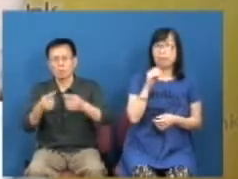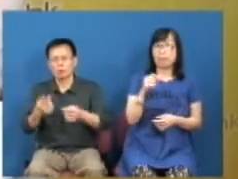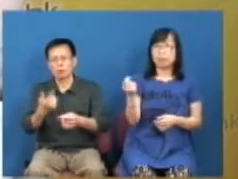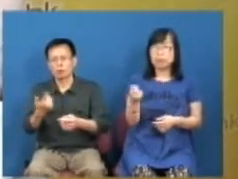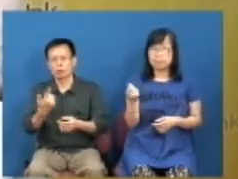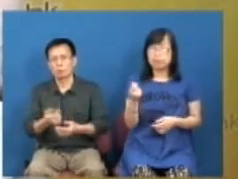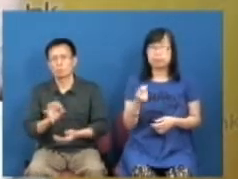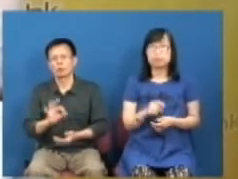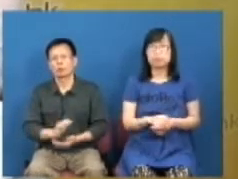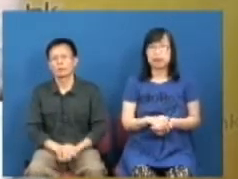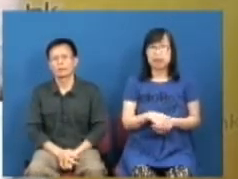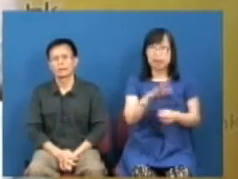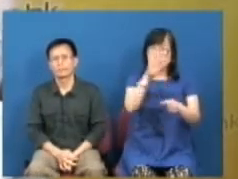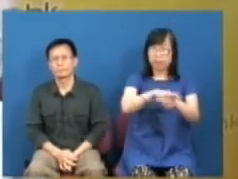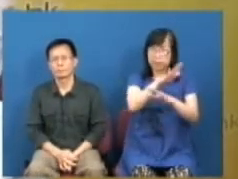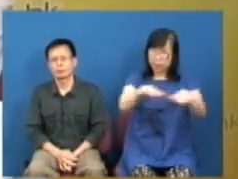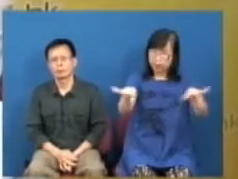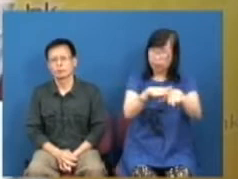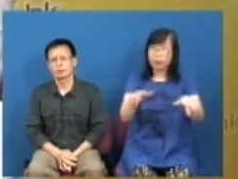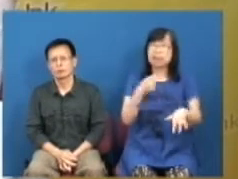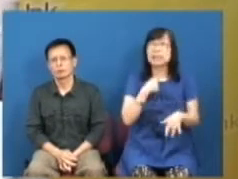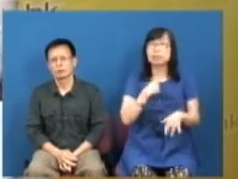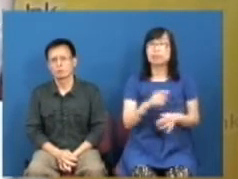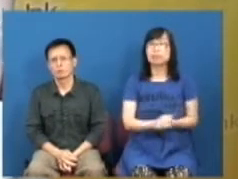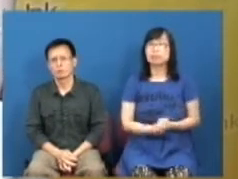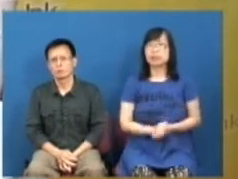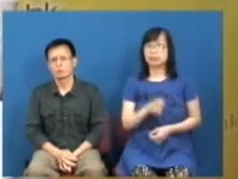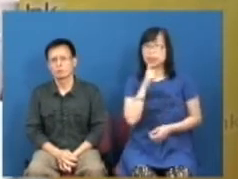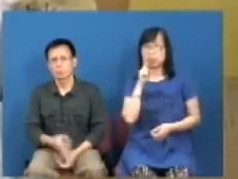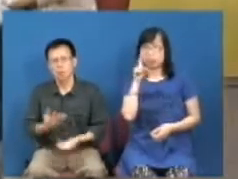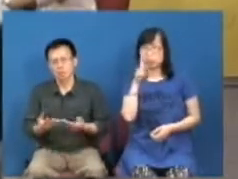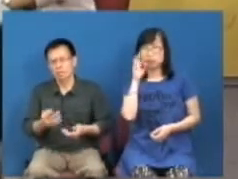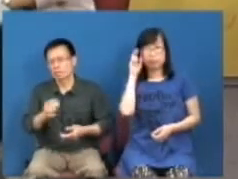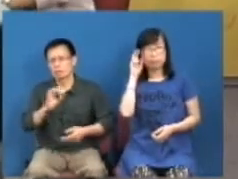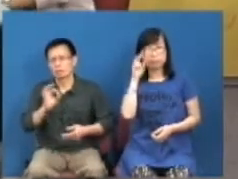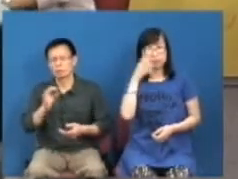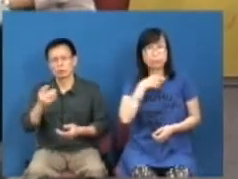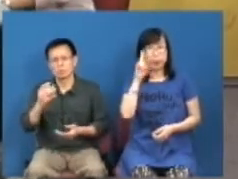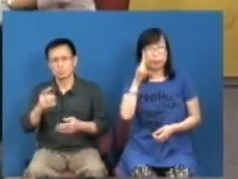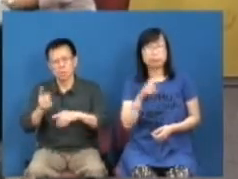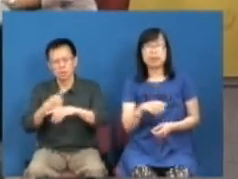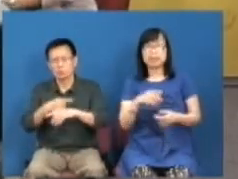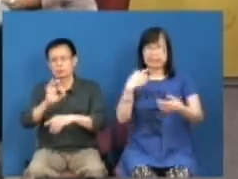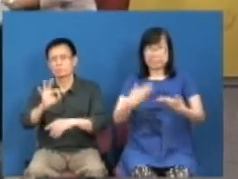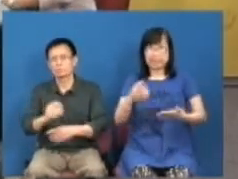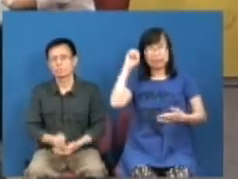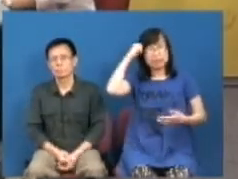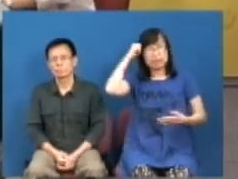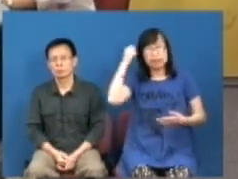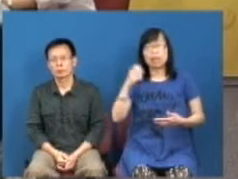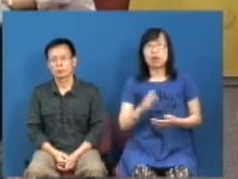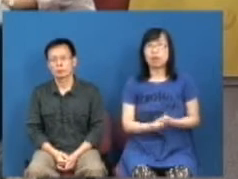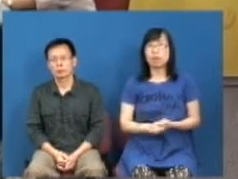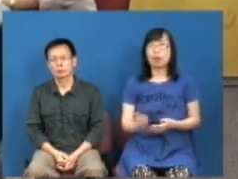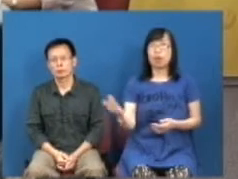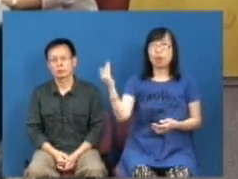有即係個填海需要咧？我就有一樣嘢嘅睇法， 應該冇喎。 嗱， 暫時 嗱，而家嘅研究就話成日講緊咧，